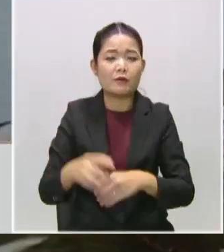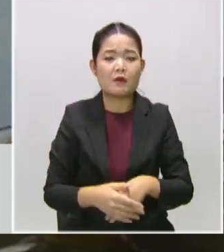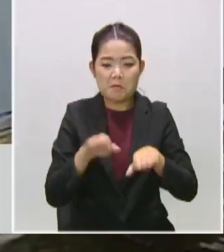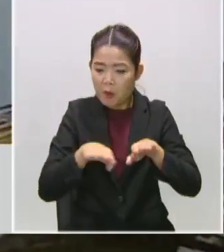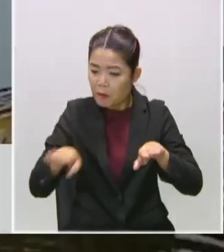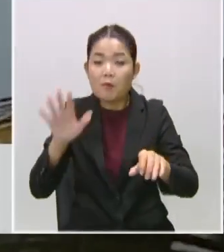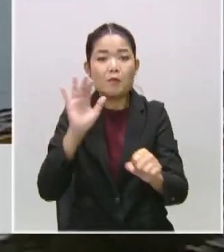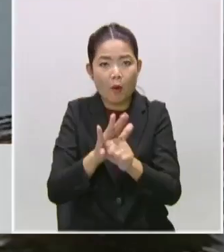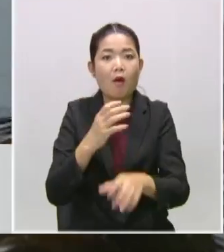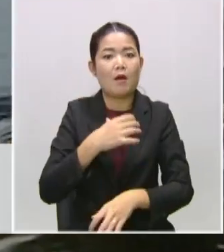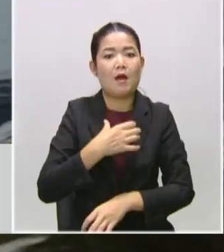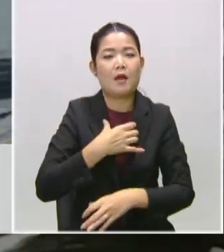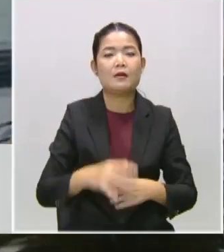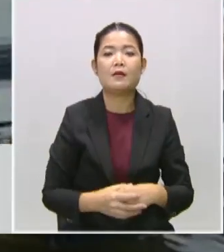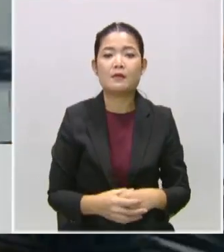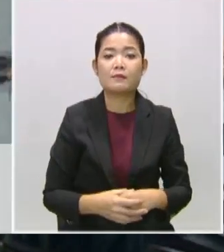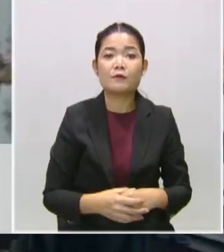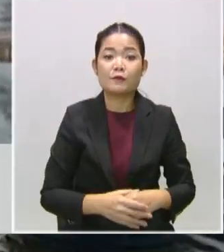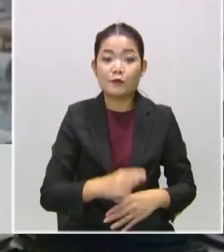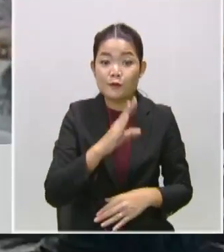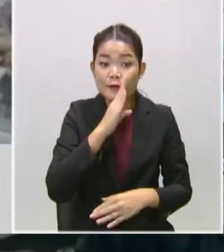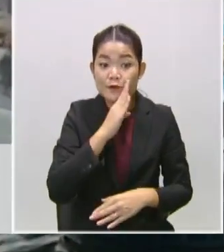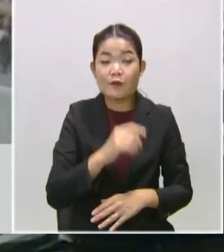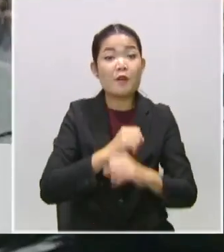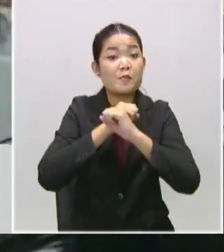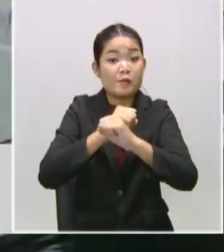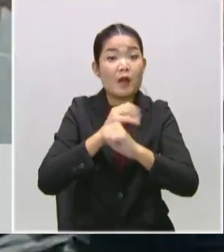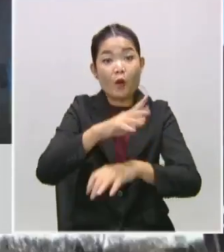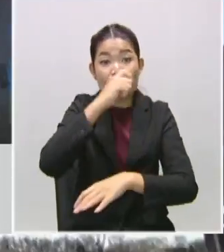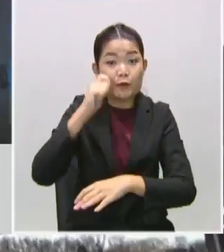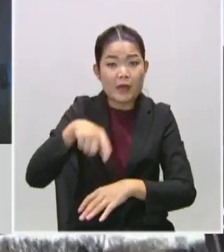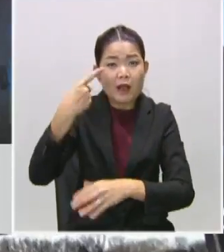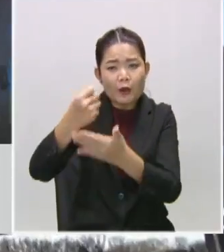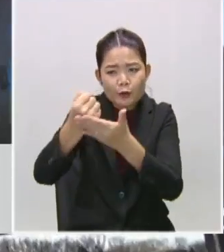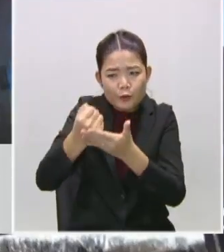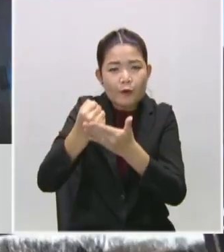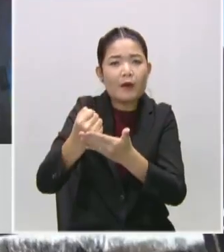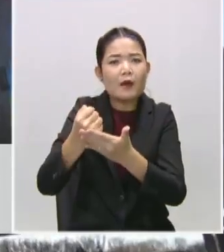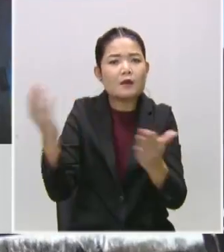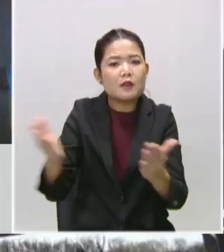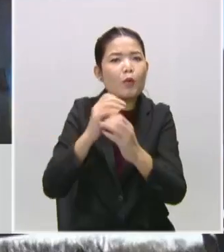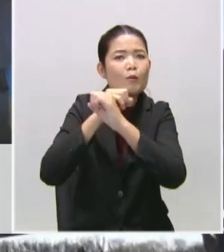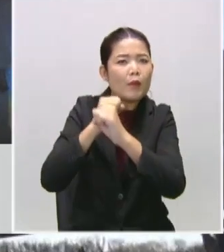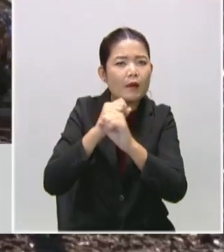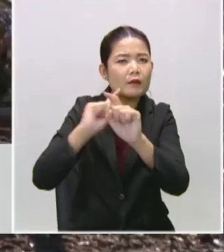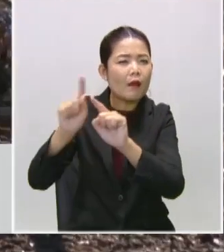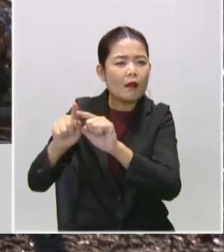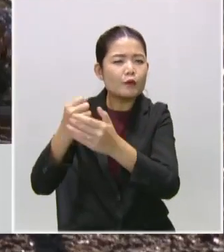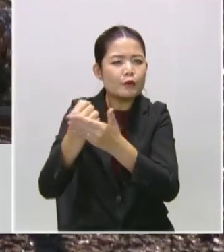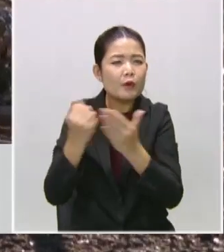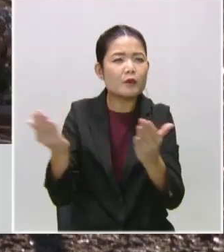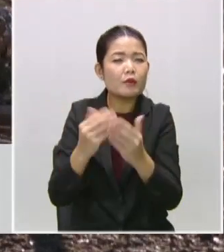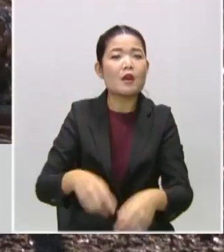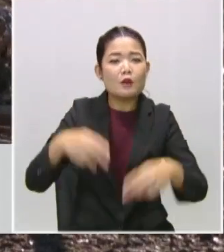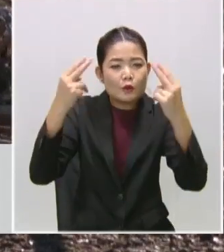พียงพอด้วยพร้อมกับชี้ว่าหากแนวหน้าของยูเครนได้รับการสนับสนุนด้านการป้องกันตนเองจากทั่วโลกมากเท่าไหร่สงคร